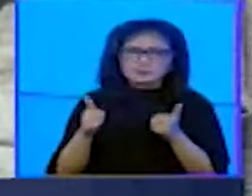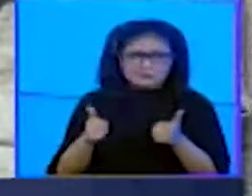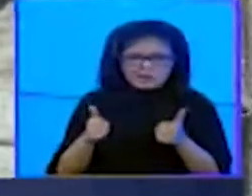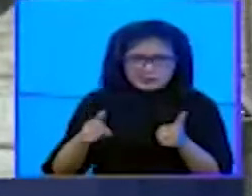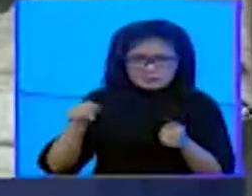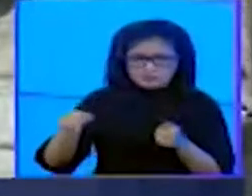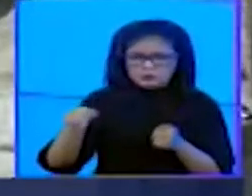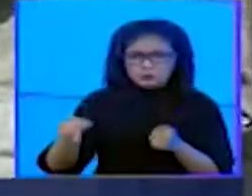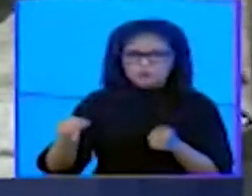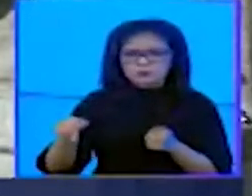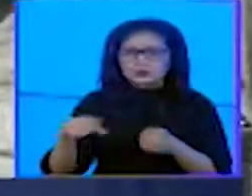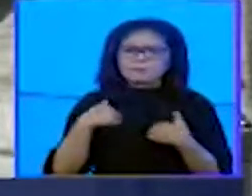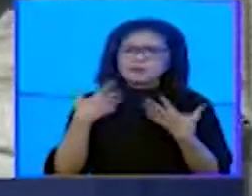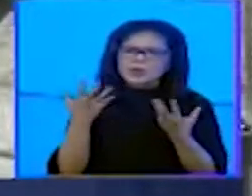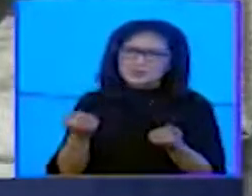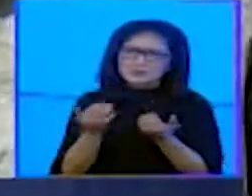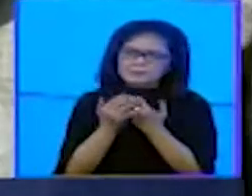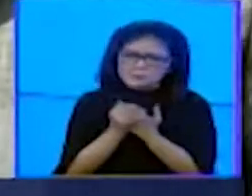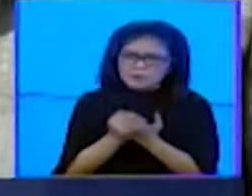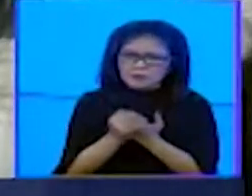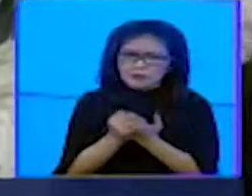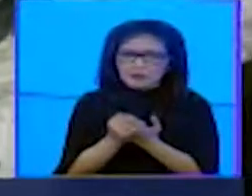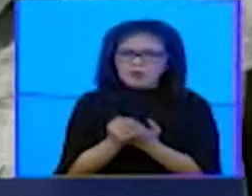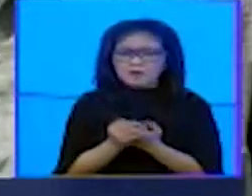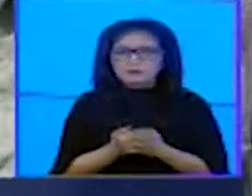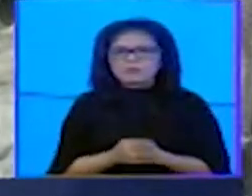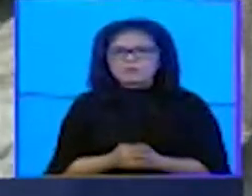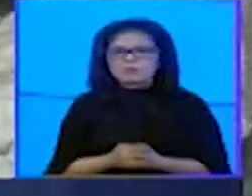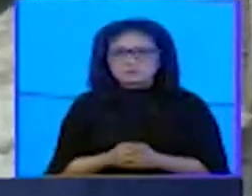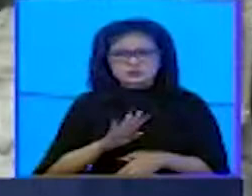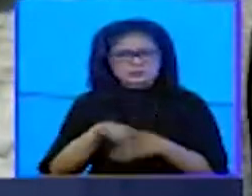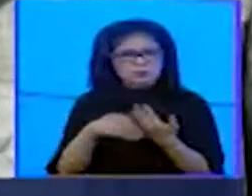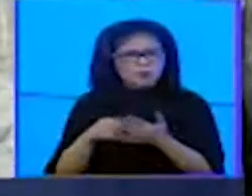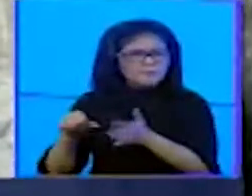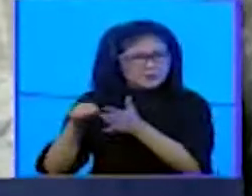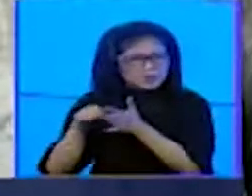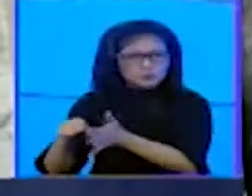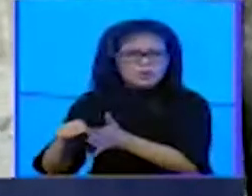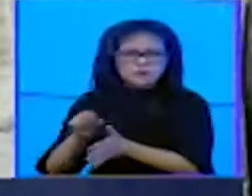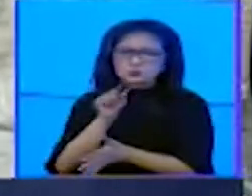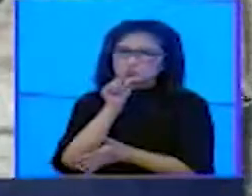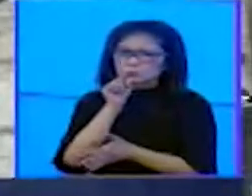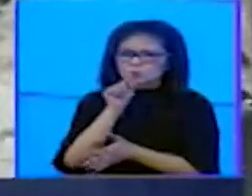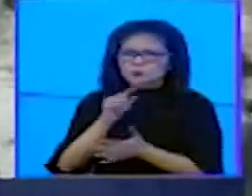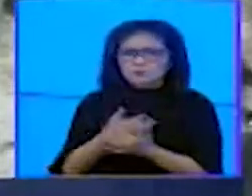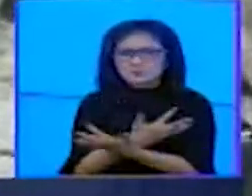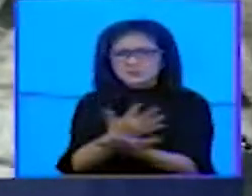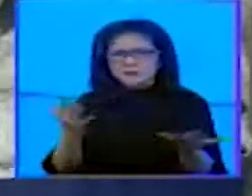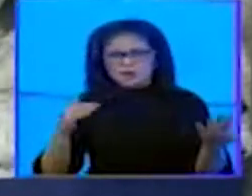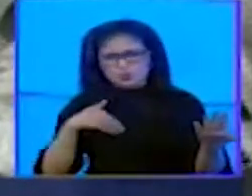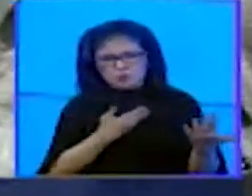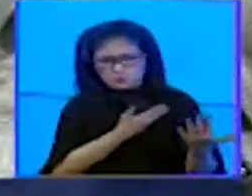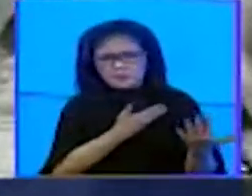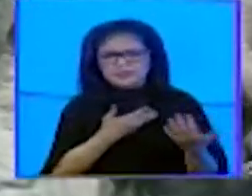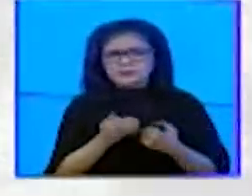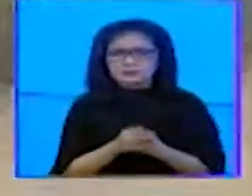selalu berdoa semoga apa yang penjenengan semuanya ikhlaskan untuk masyarakat kami selalu mendapat ridho berkah barokah dari Allah